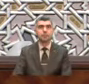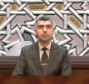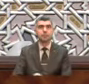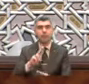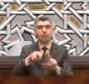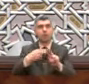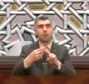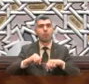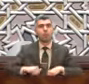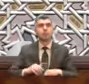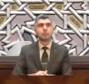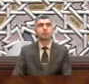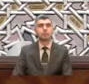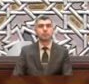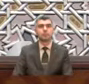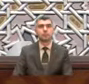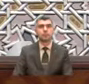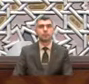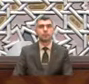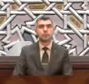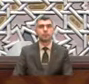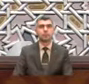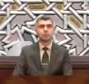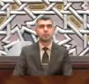ردكم السيد الوزير. تفضلوا الكلمة لكم.